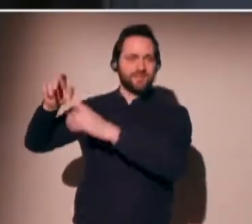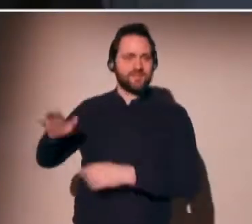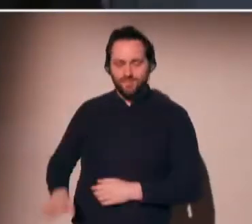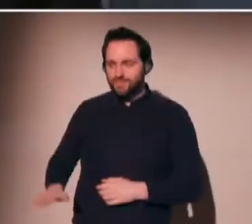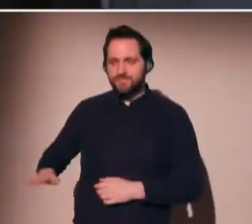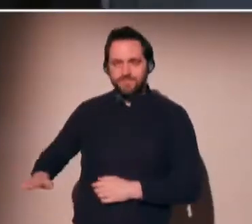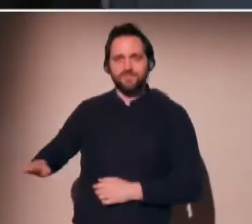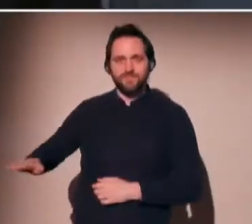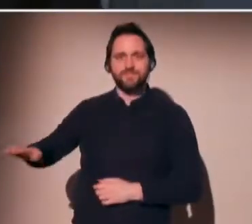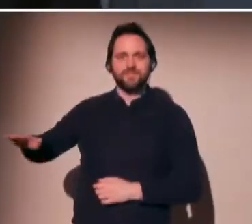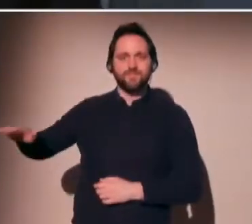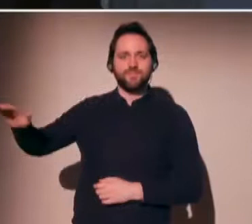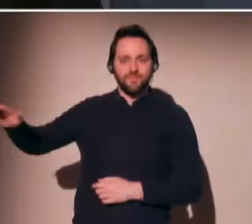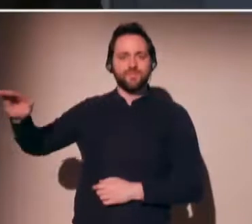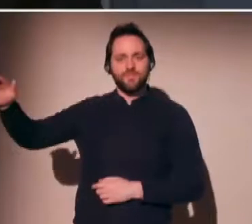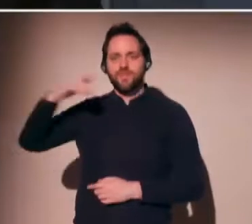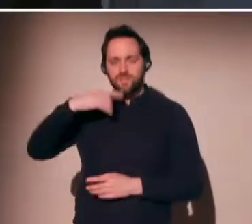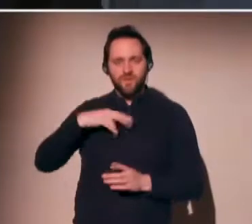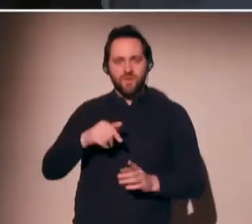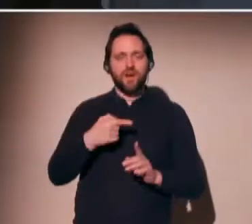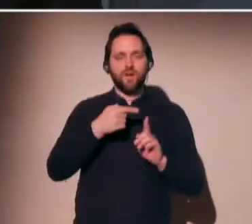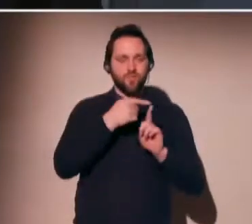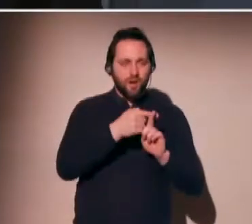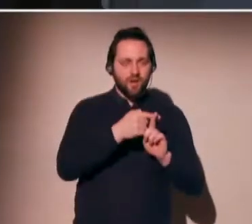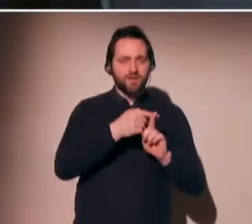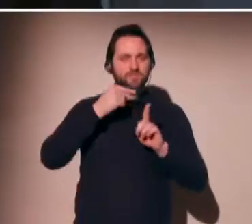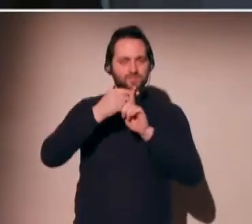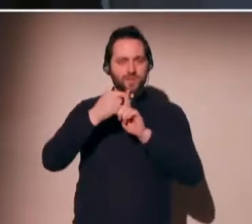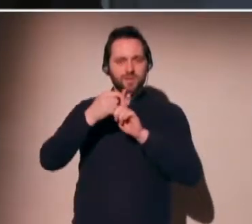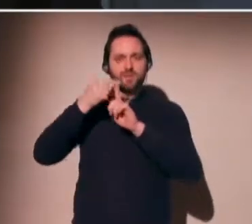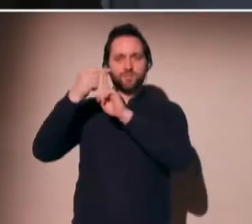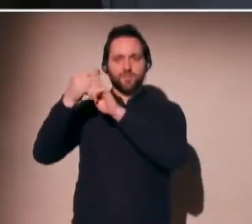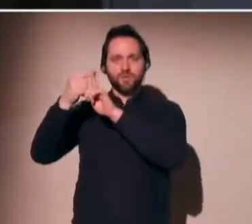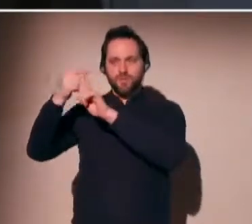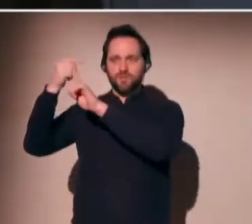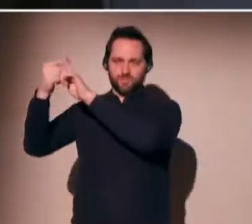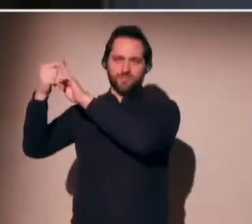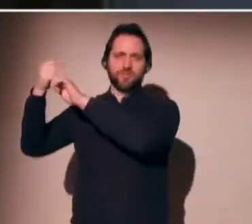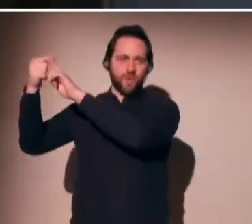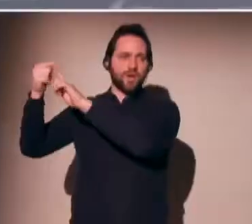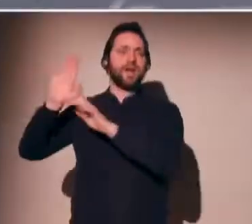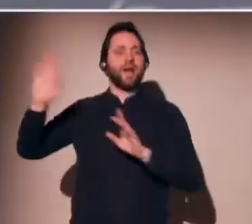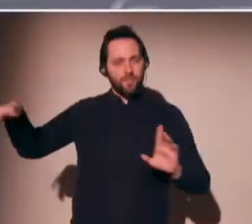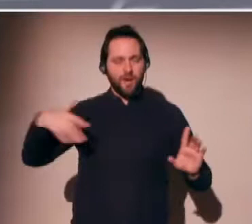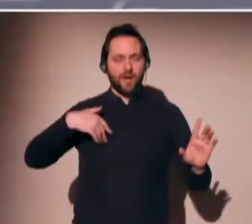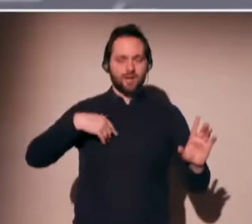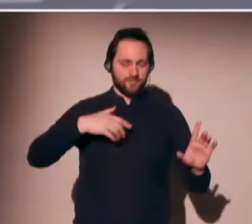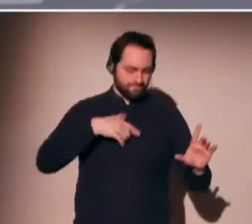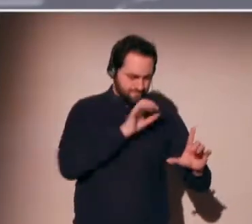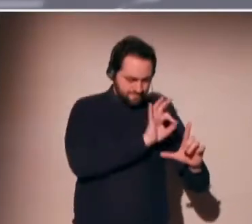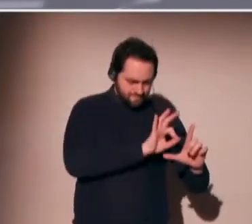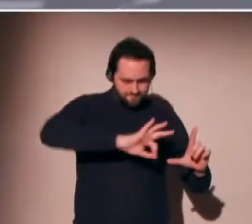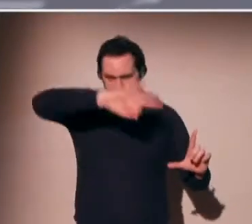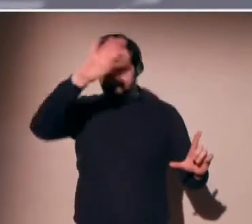enfance. Tracer cette courbe, c'est quelque chose de très simple. Eh bien, les algorithmes font essentiellement ce genre de choses, sauf qu'il y a une